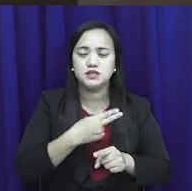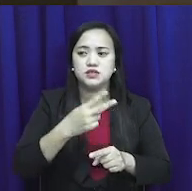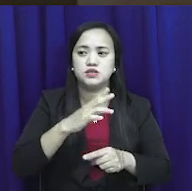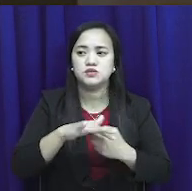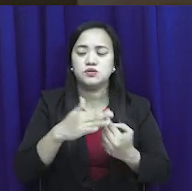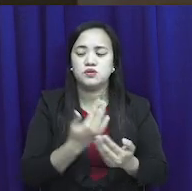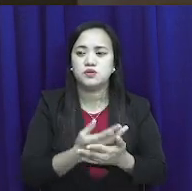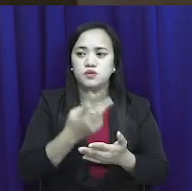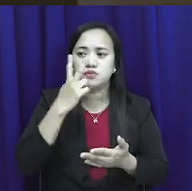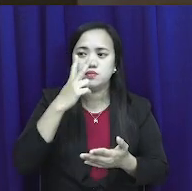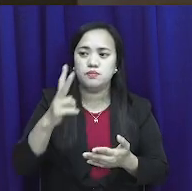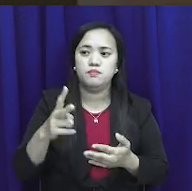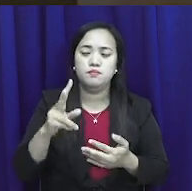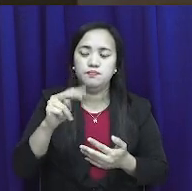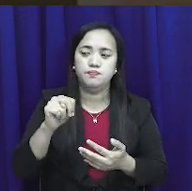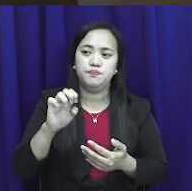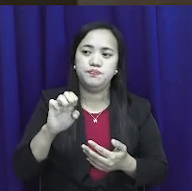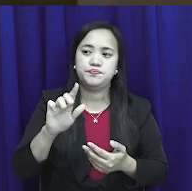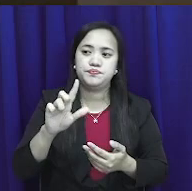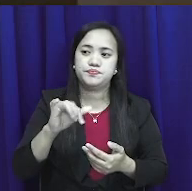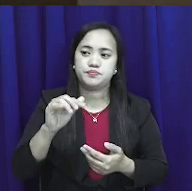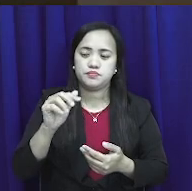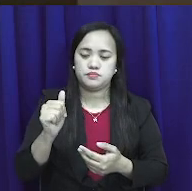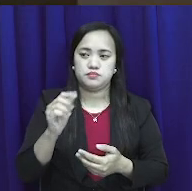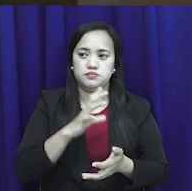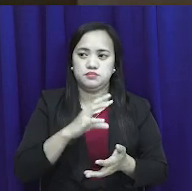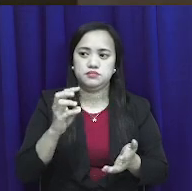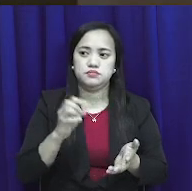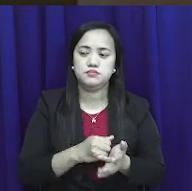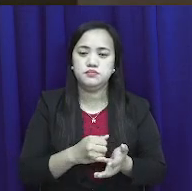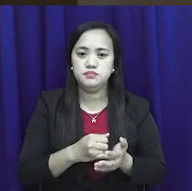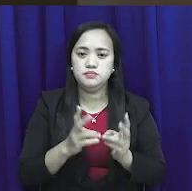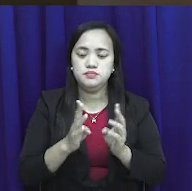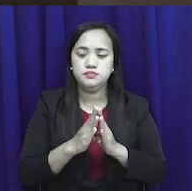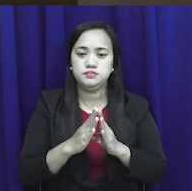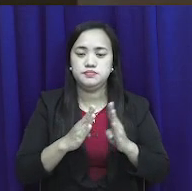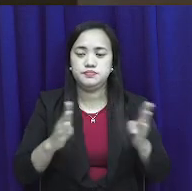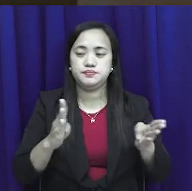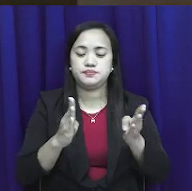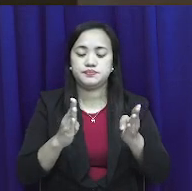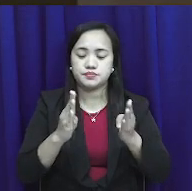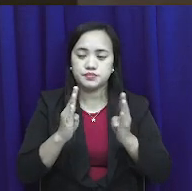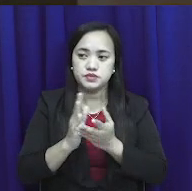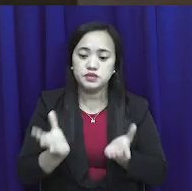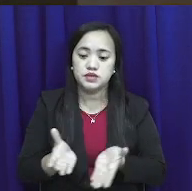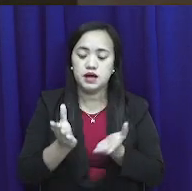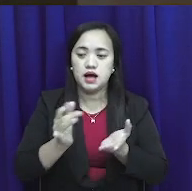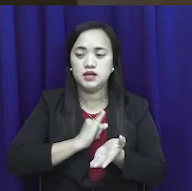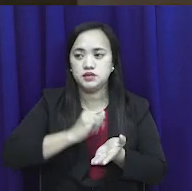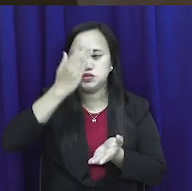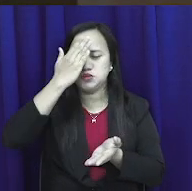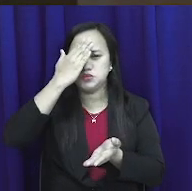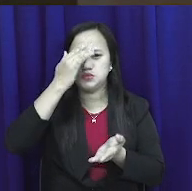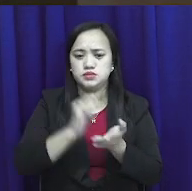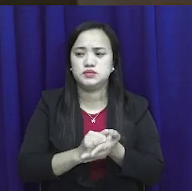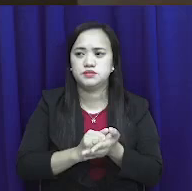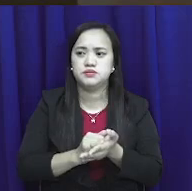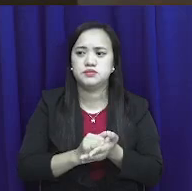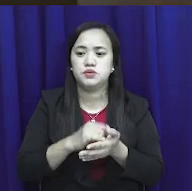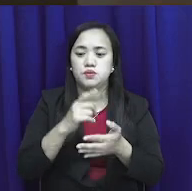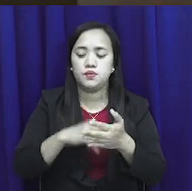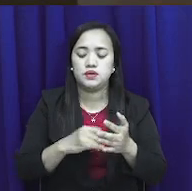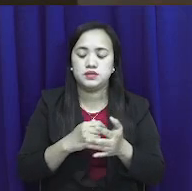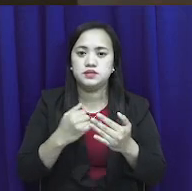si sister Nel at nakikinig siya ngayon Talagang malaking encouragement siya Alam kong nakikita niya ngayon yung bunga ng